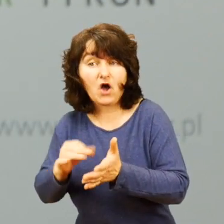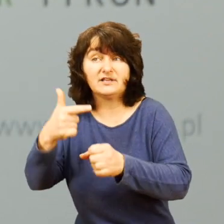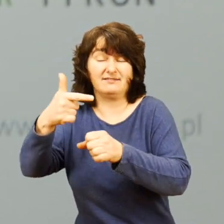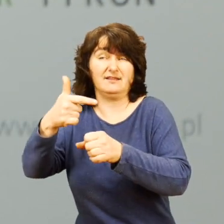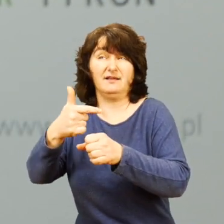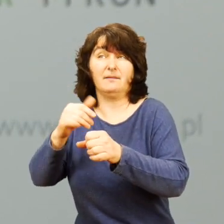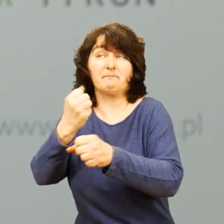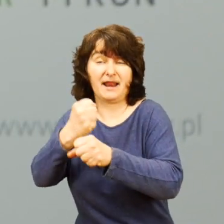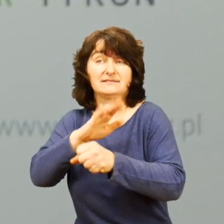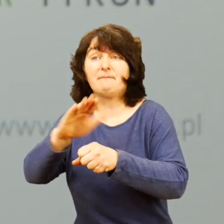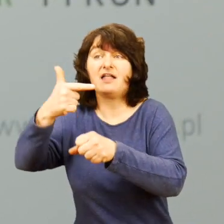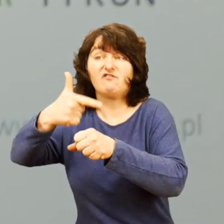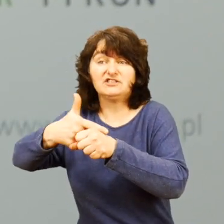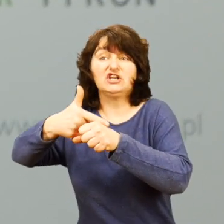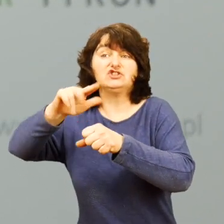zatrudnienia